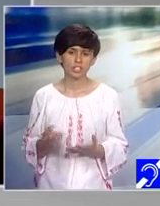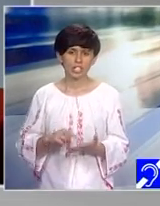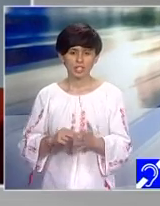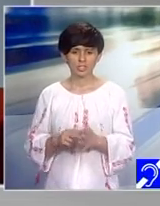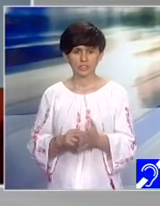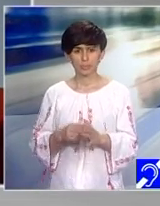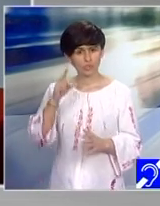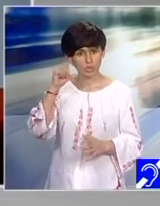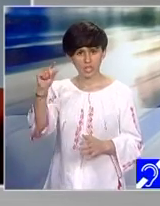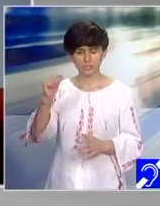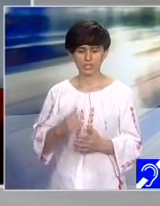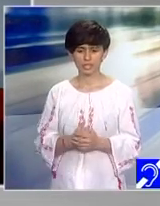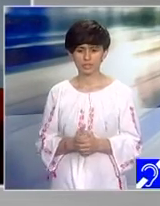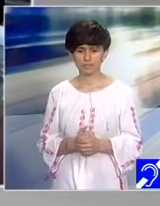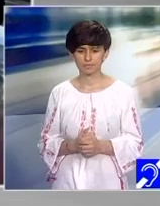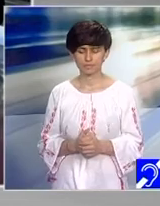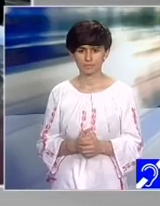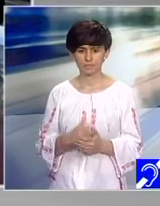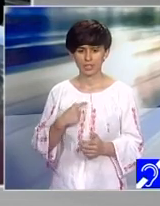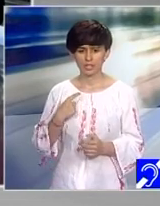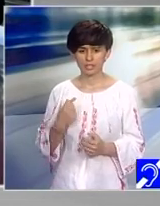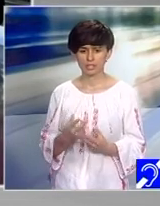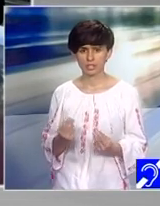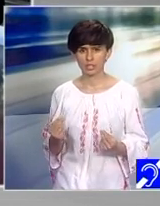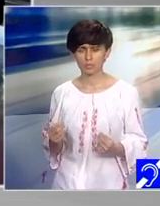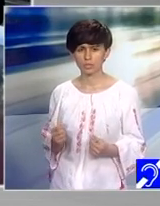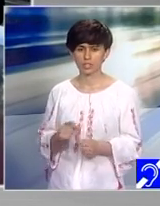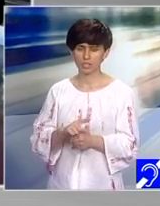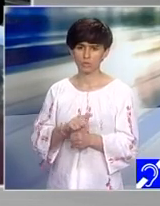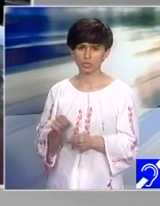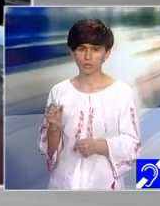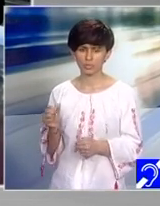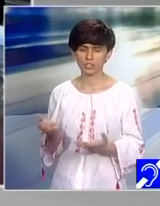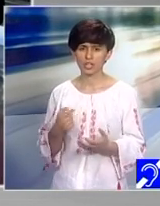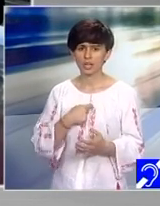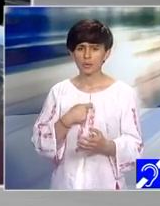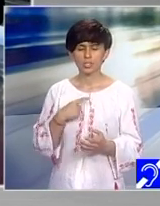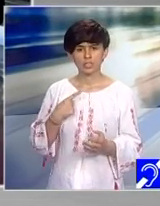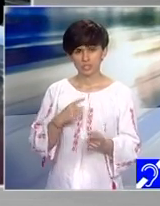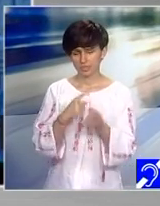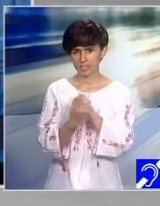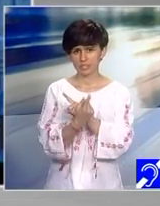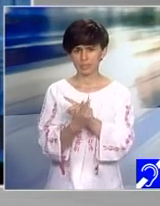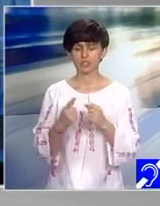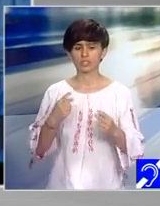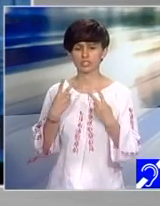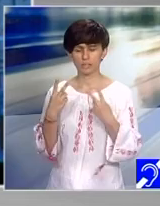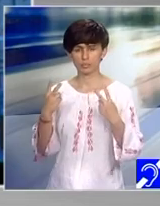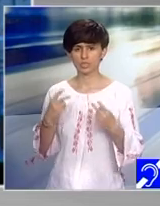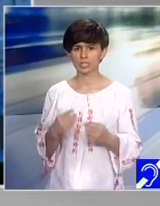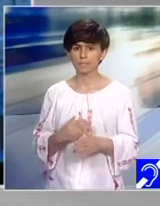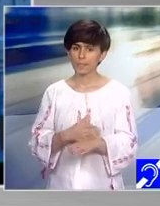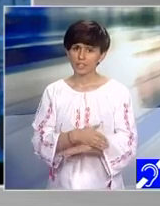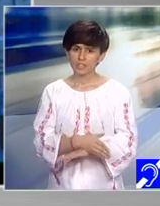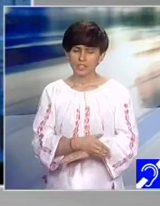niște rezultate. Sigur. Sunt multe lucruri mici care pot să fie schimbate și e important să intrăm într-un ritm al